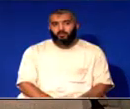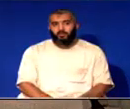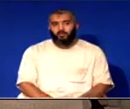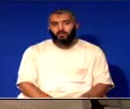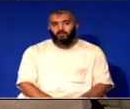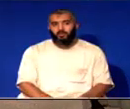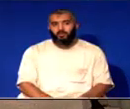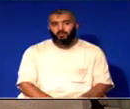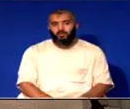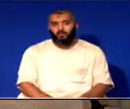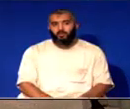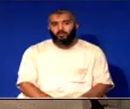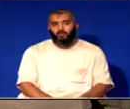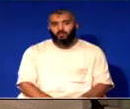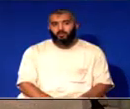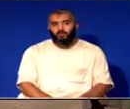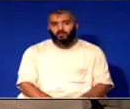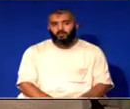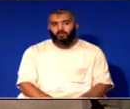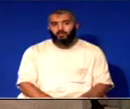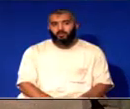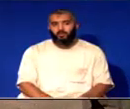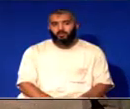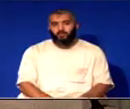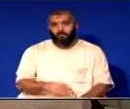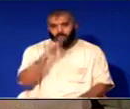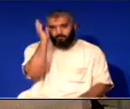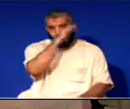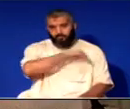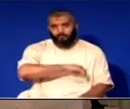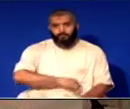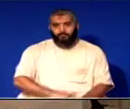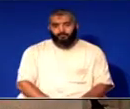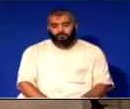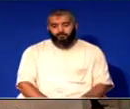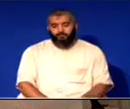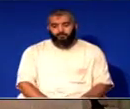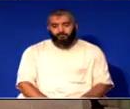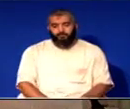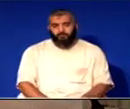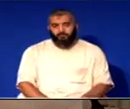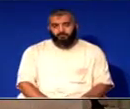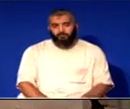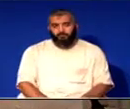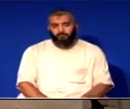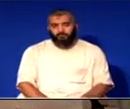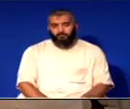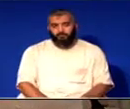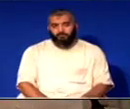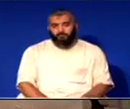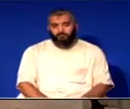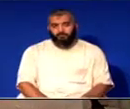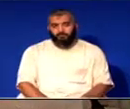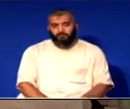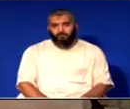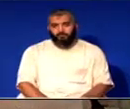المخرج ان يزودنا ببعض المكالمات الهاتفيه حتى نثري النقاش فيما تبقى لدينا من عمر